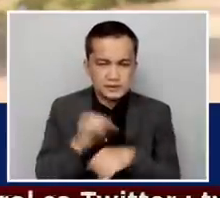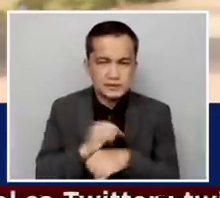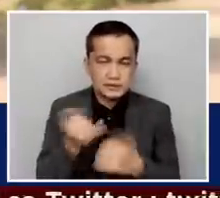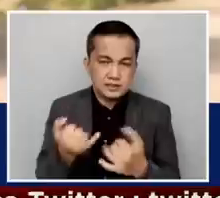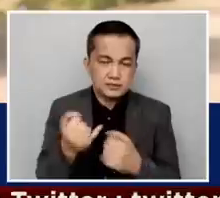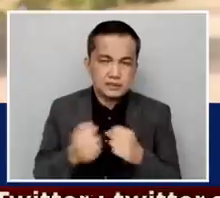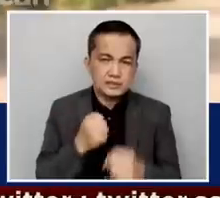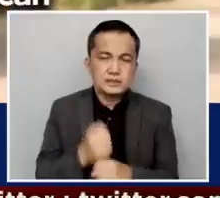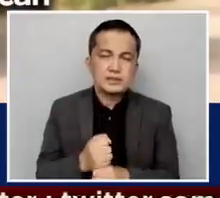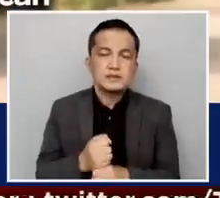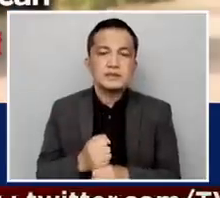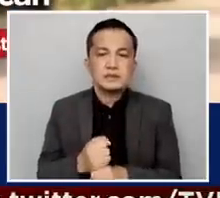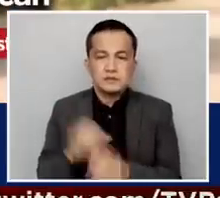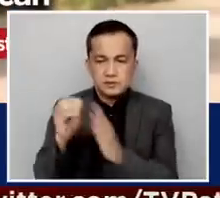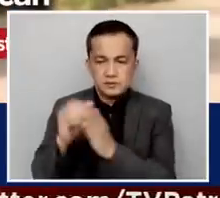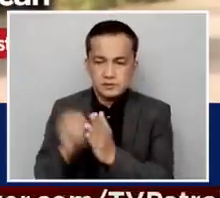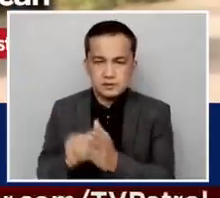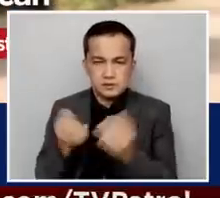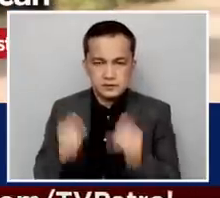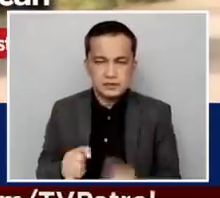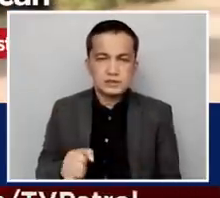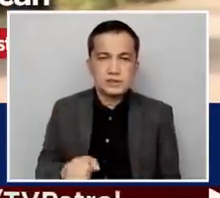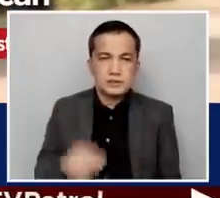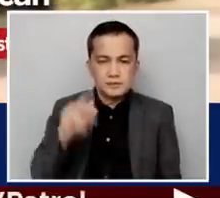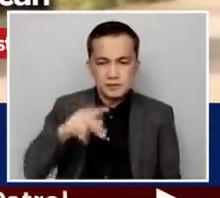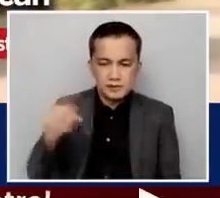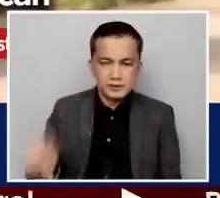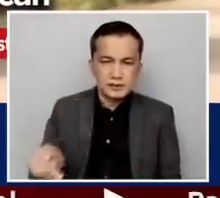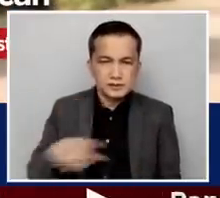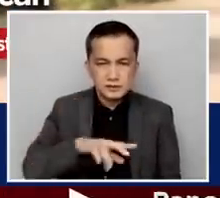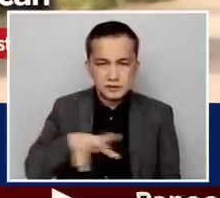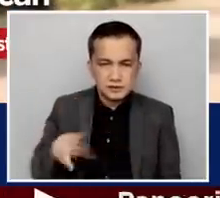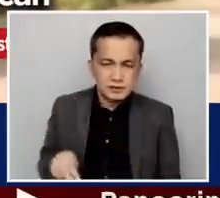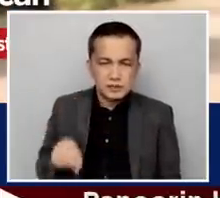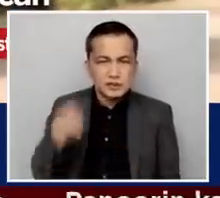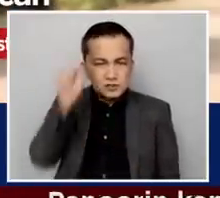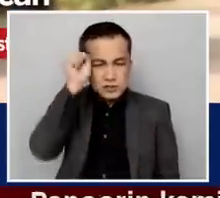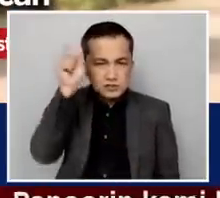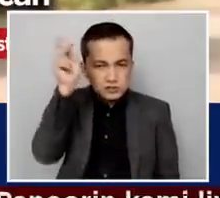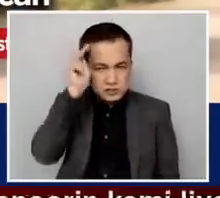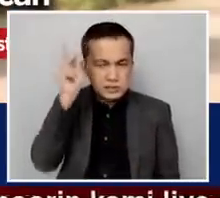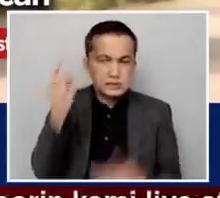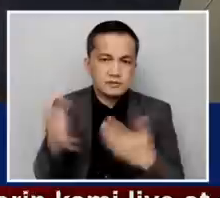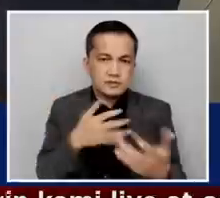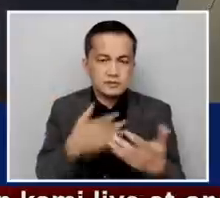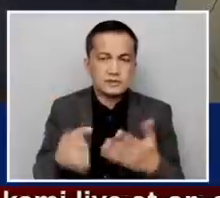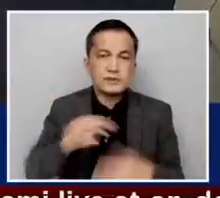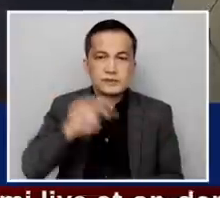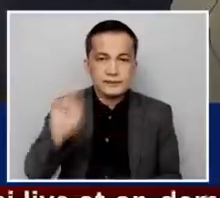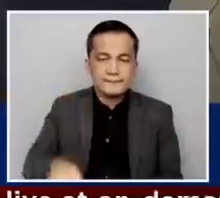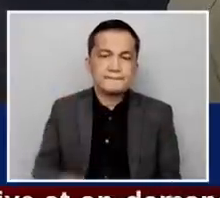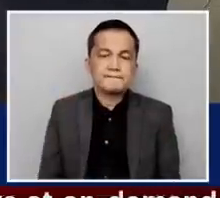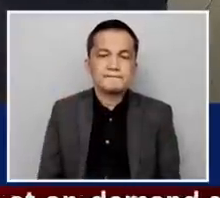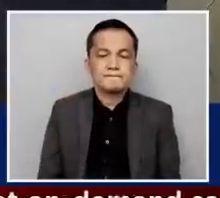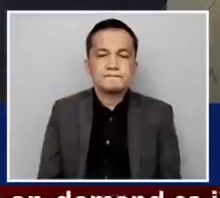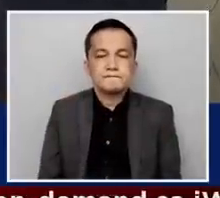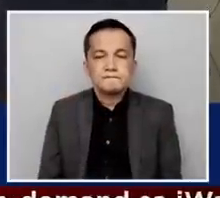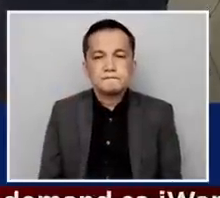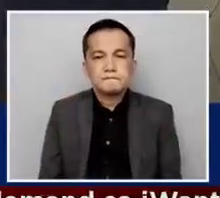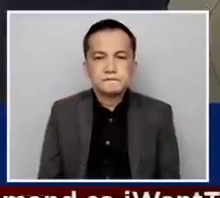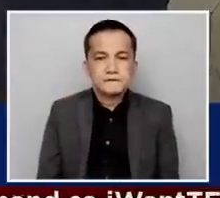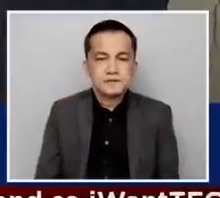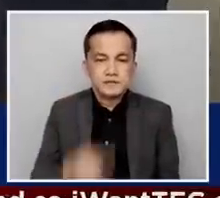Nakapagtala din sila ng mga insidente sa Pampanga, Cagayan, Sultan Kudarat at maging sa Maynila. Ayon sa